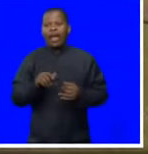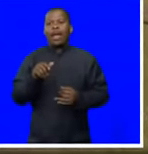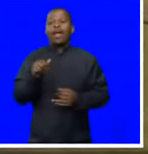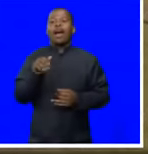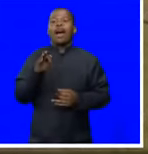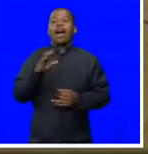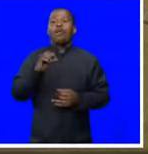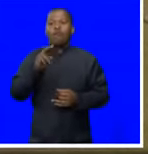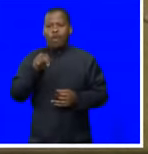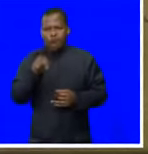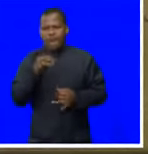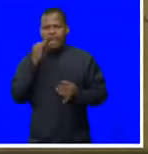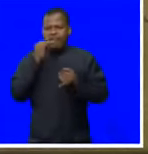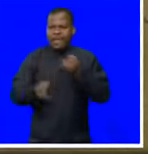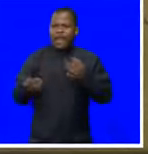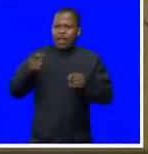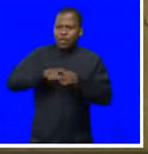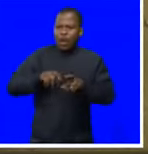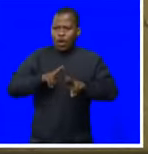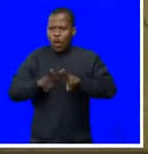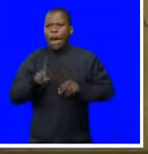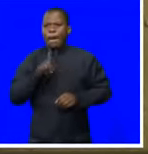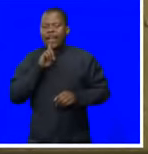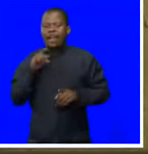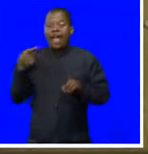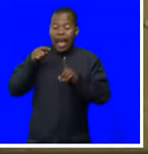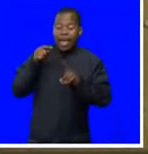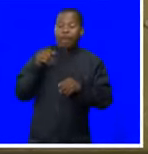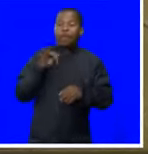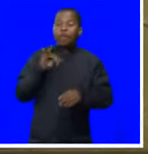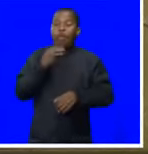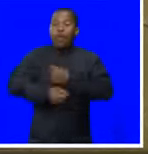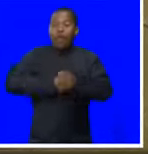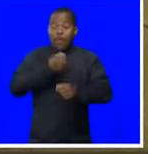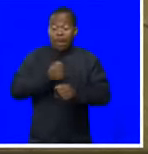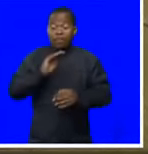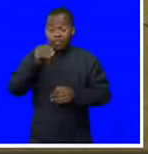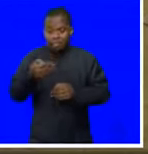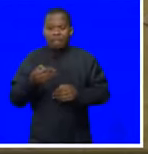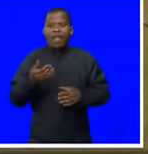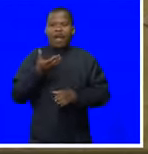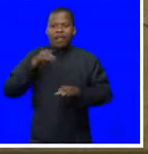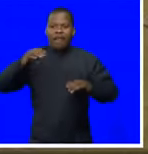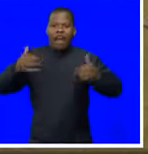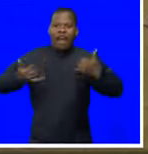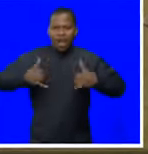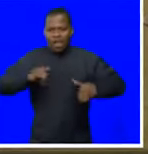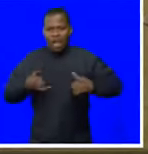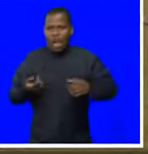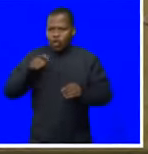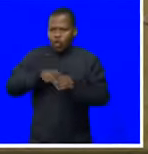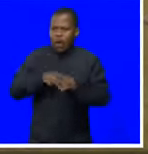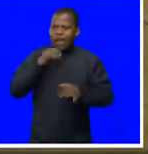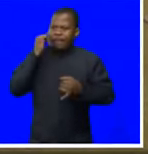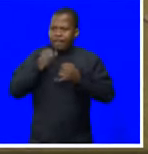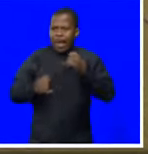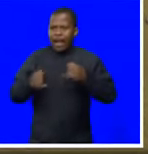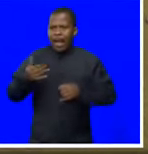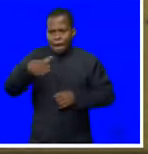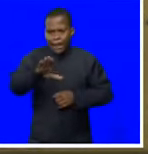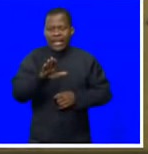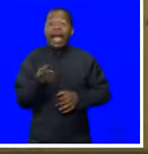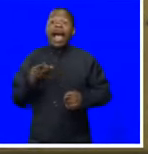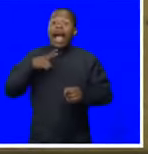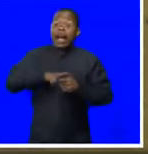yethu ne-mandate ukuthi sifike kuma finals next year eAlgeria. From there safika, then ke